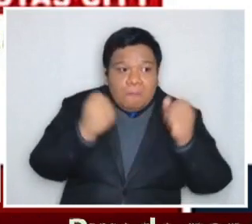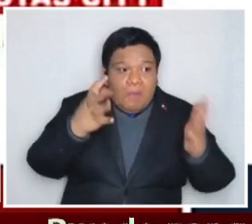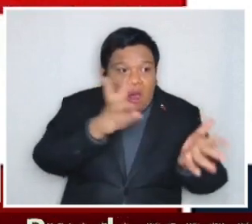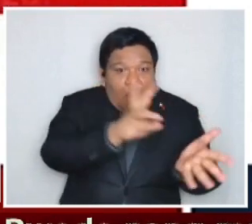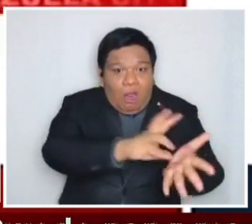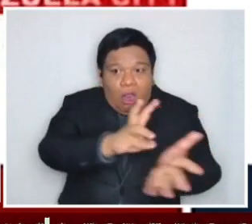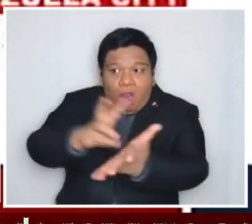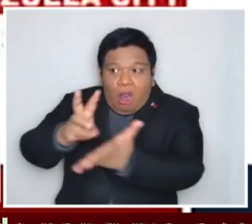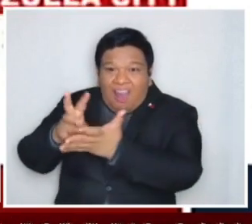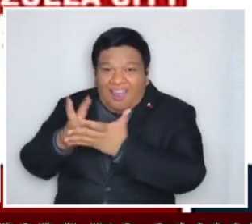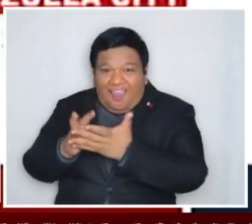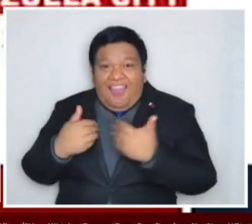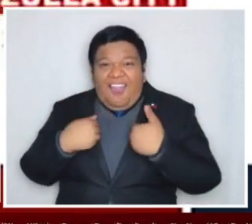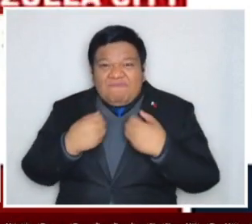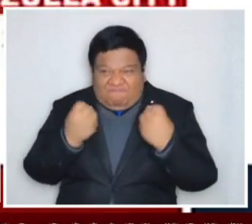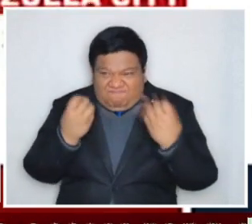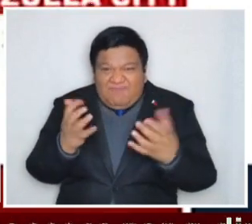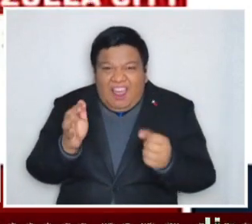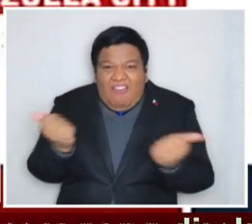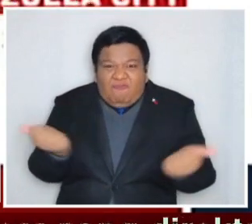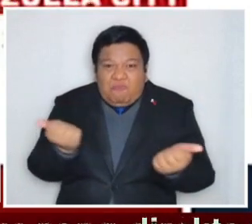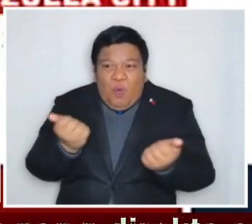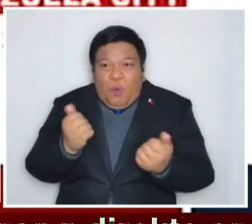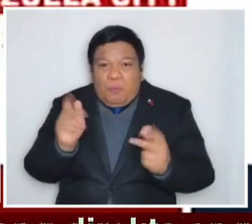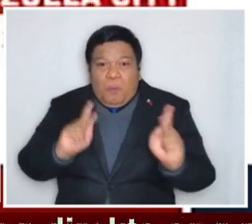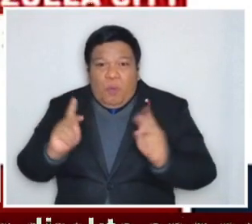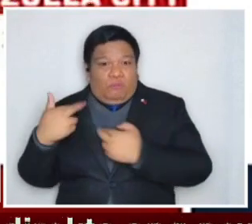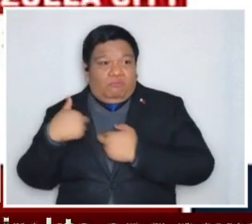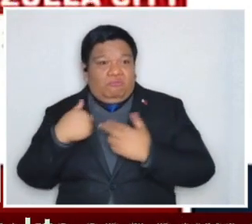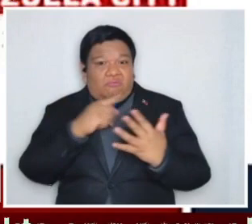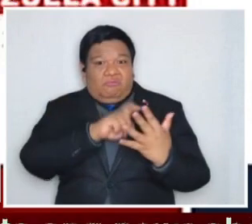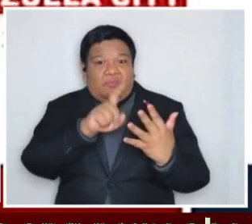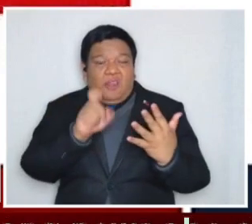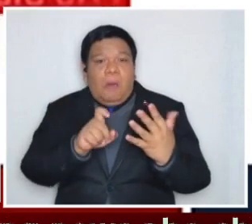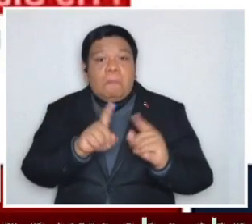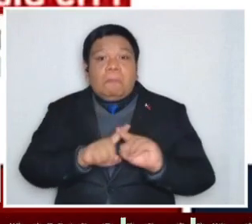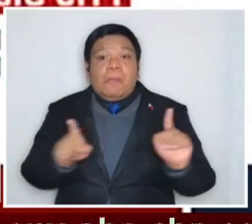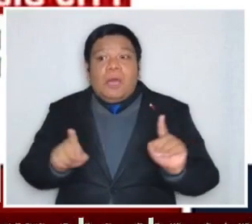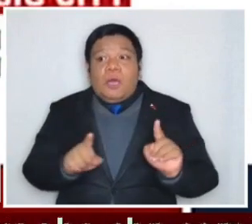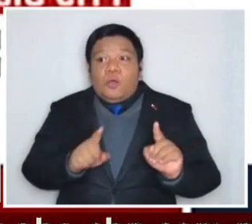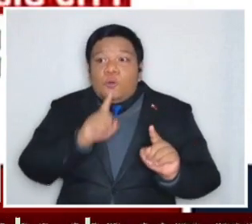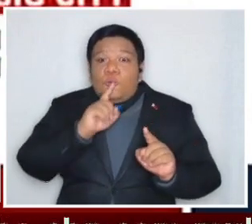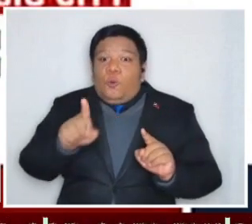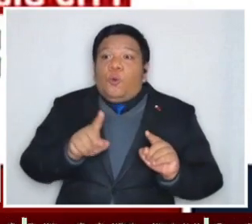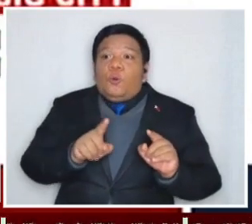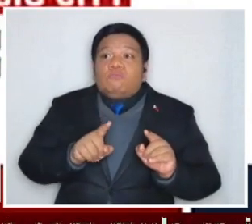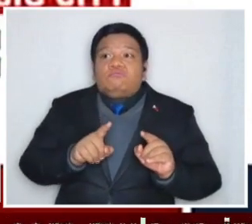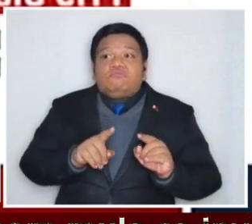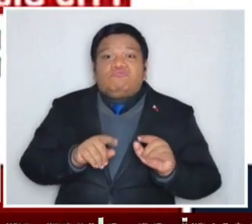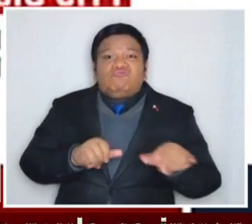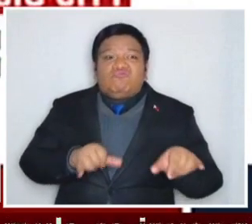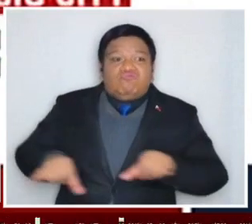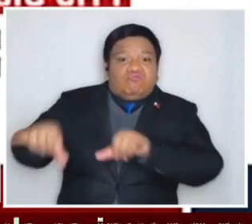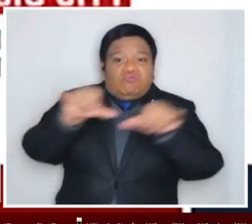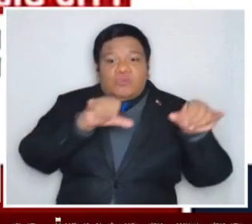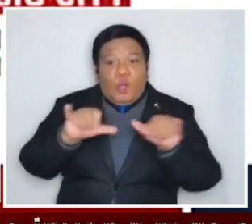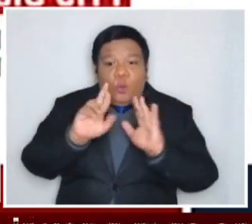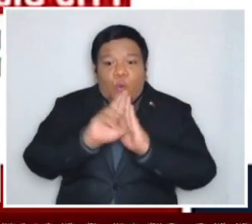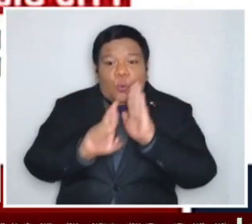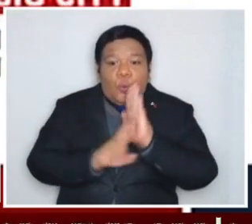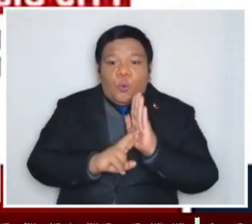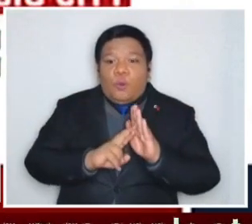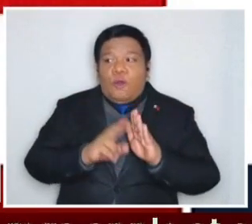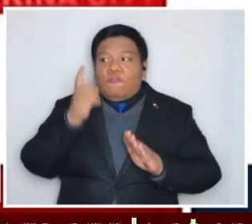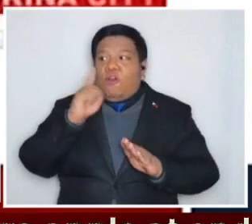contact tracers or may contact tracers, pero hindi nila nami-meet yung standards na ng case to